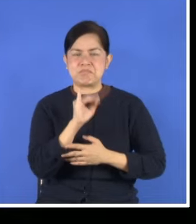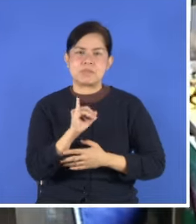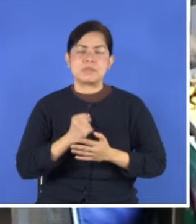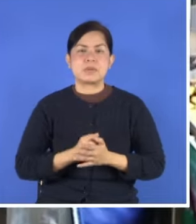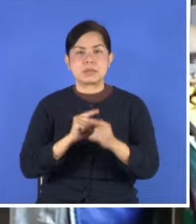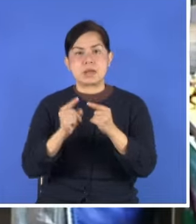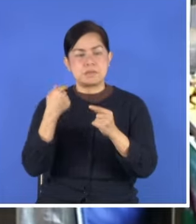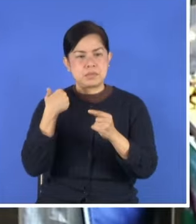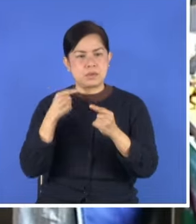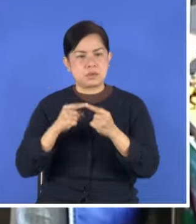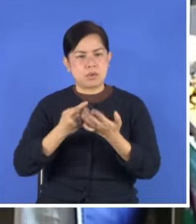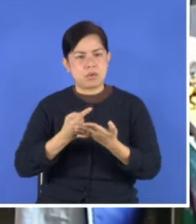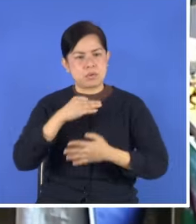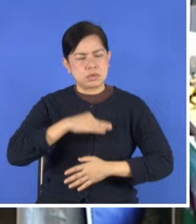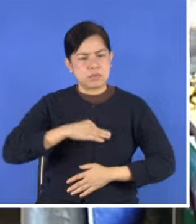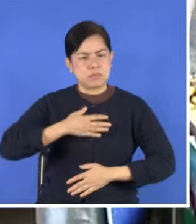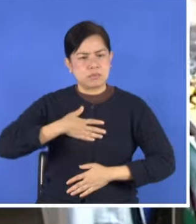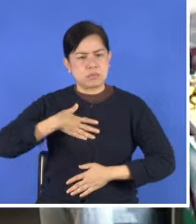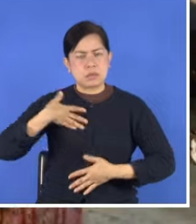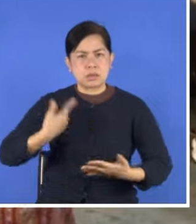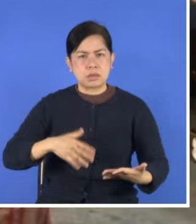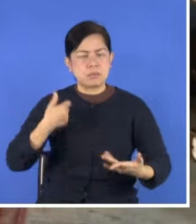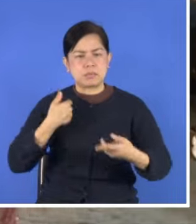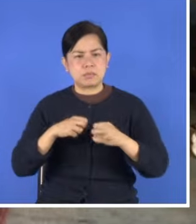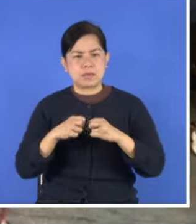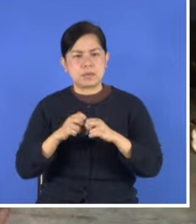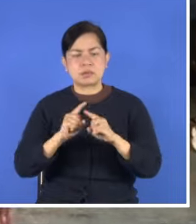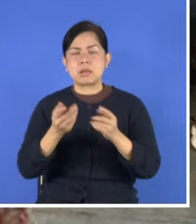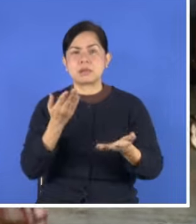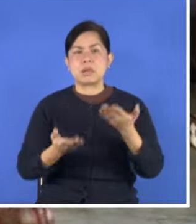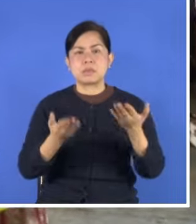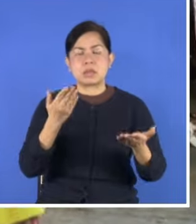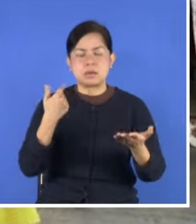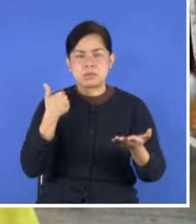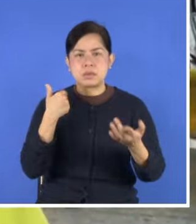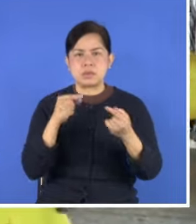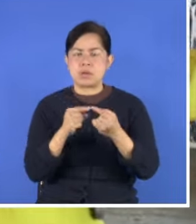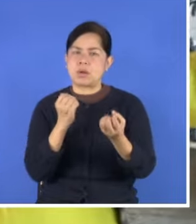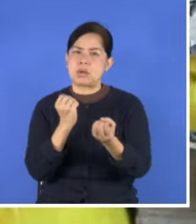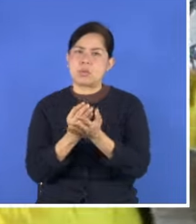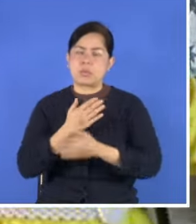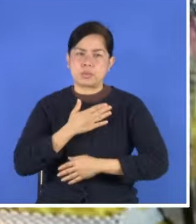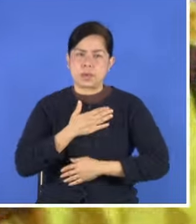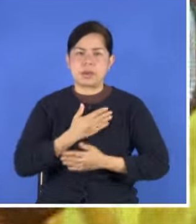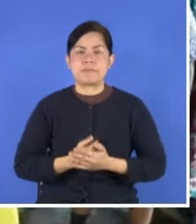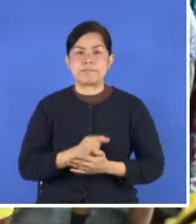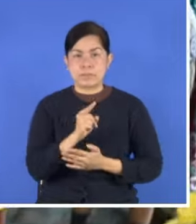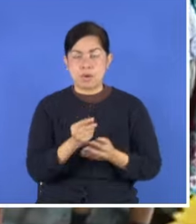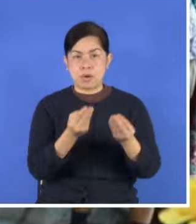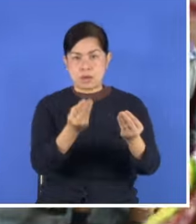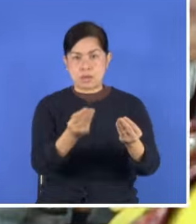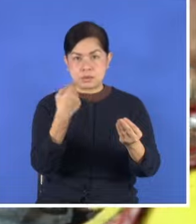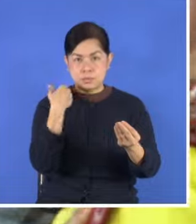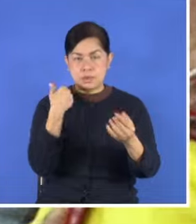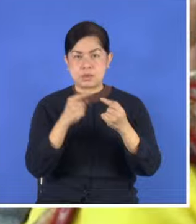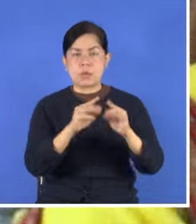เจ็บไข้ได้ป่วยประสบเคราะห์ร้ายหรือมีลงบอกเหตุว่าจะเกิดเหตุร้ายกับตัวเองและครอบครัวให้ผู้นั้นมาทำการลอย